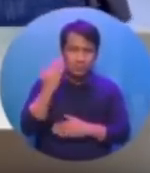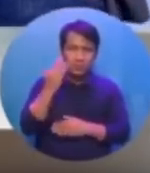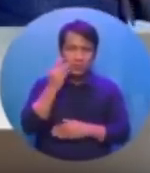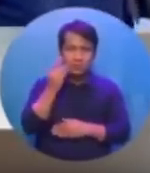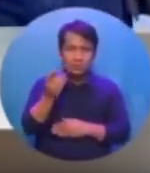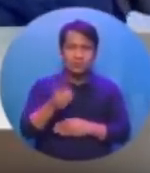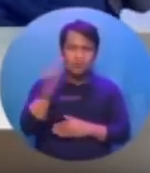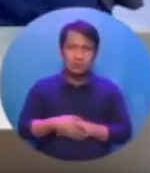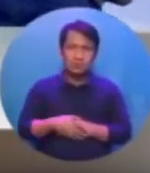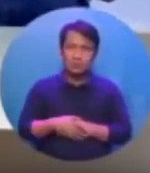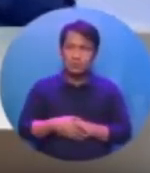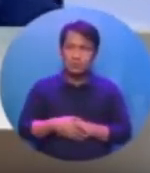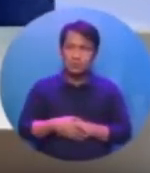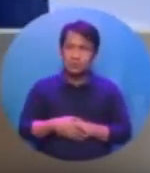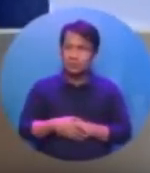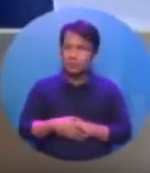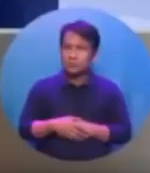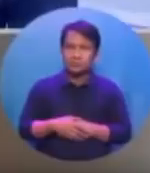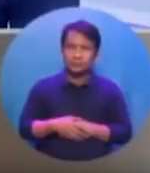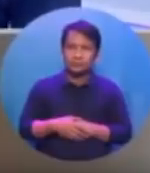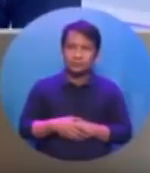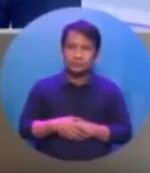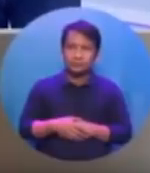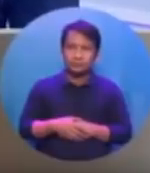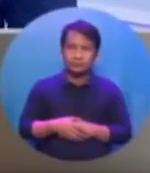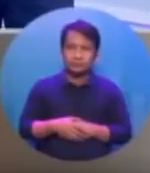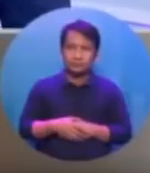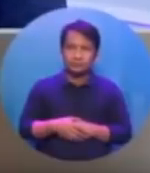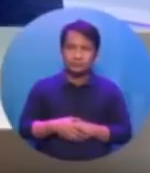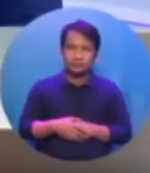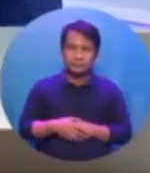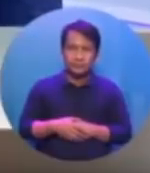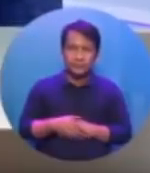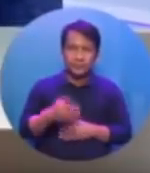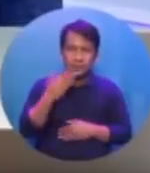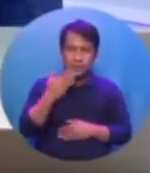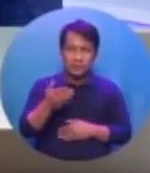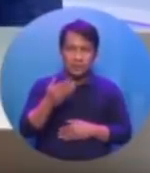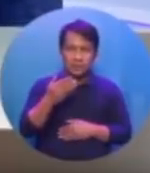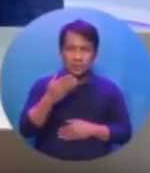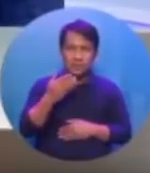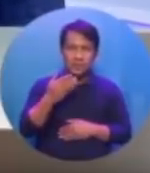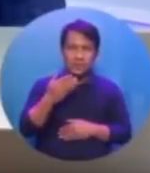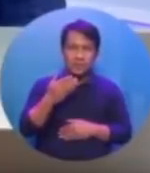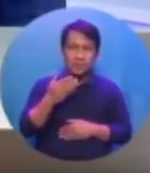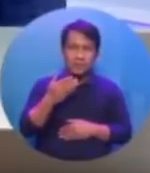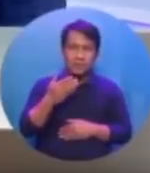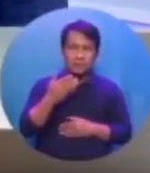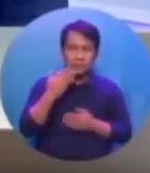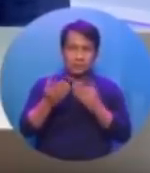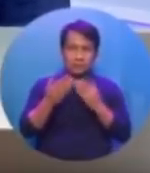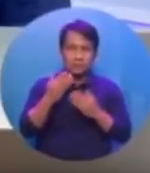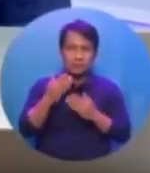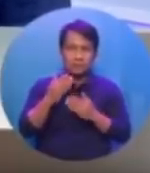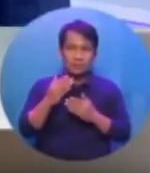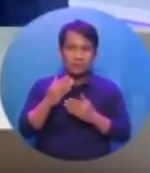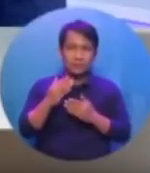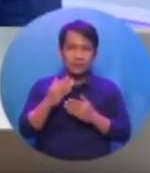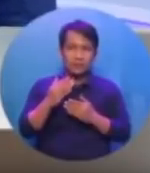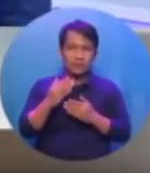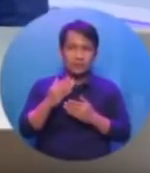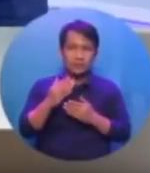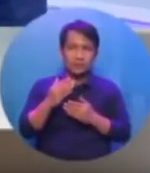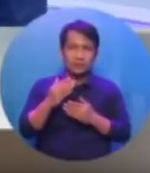Oh, magandang umaga. At kay Colonel. Yes, sir. Yes, sir. Maraming salamat po. Ngayon pa lamang kami po, itaos puso, nagpapasalamat po sa inyo,